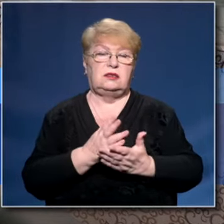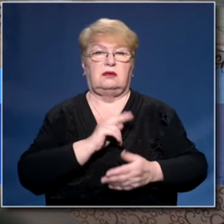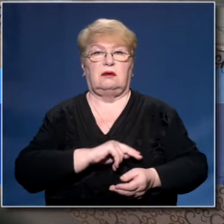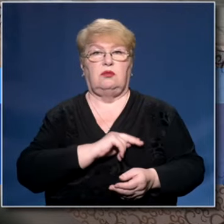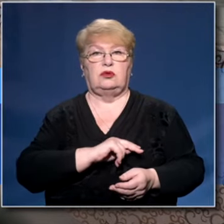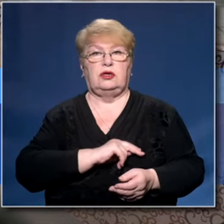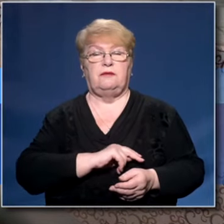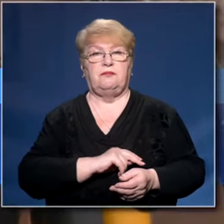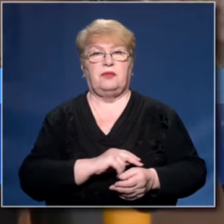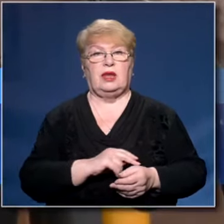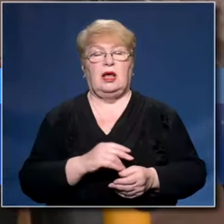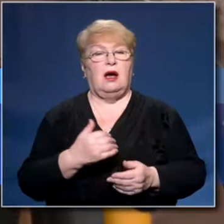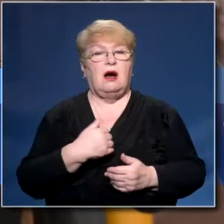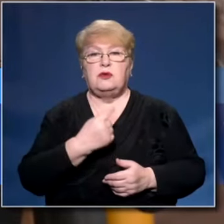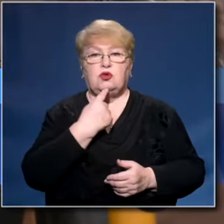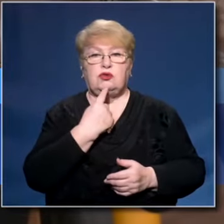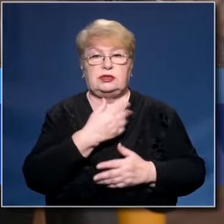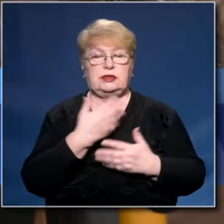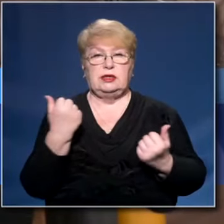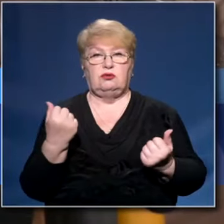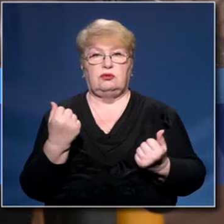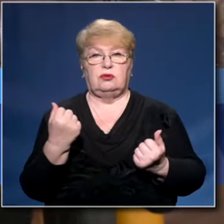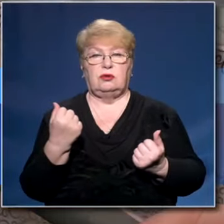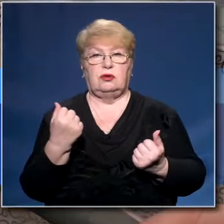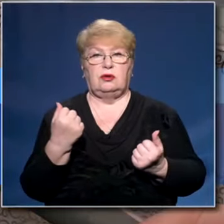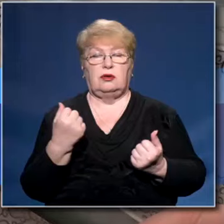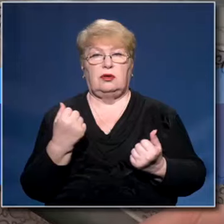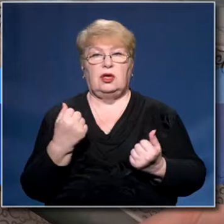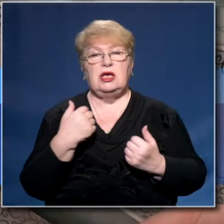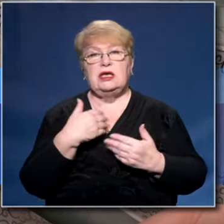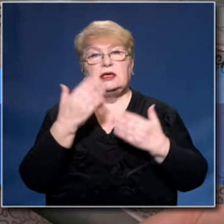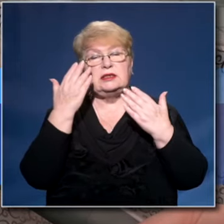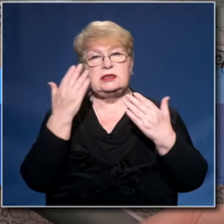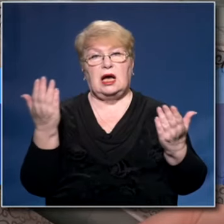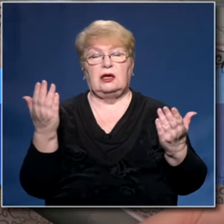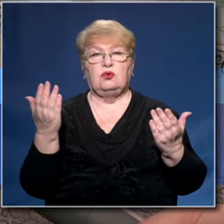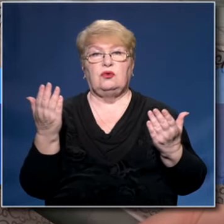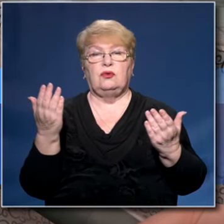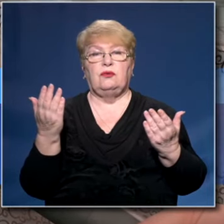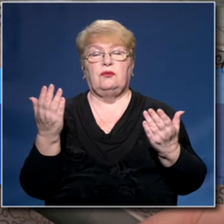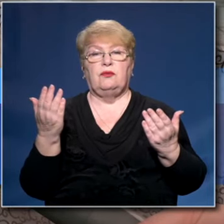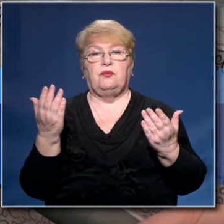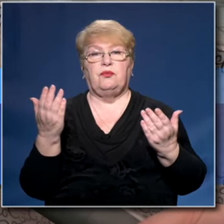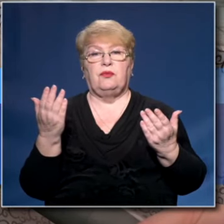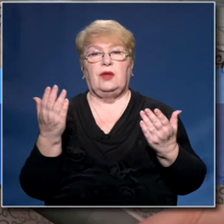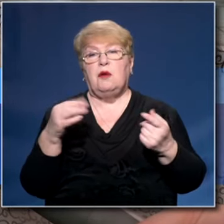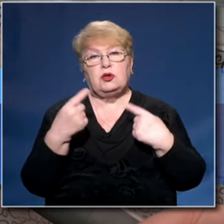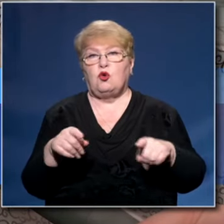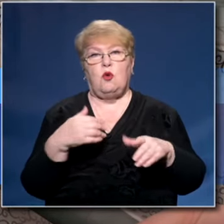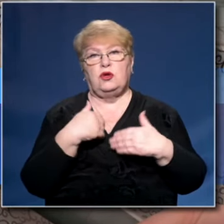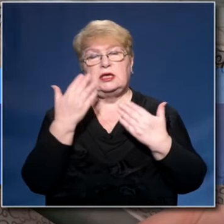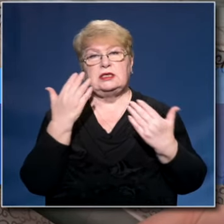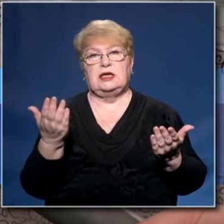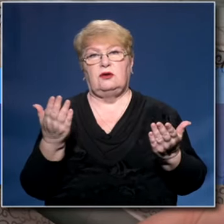Ну есть работа а у меня нету трудности Нет я конечно не знаю вот